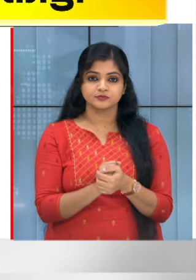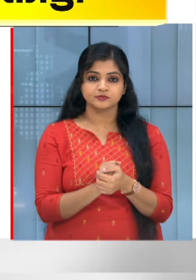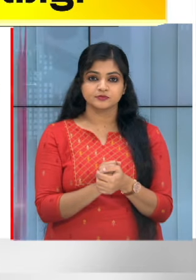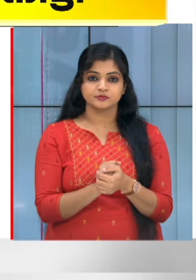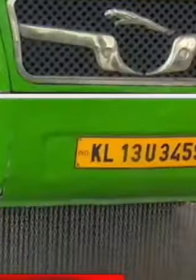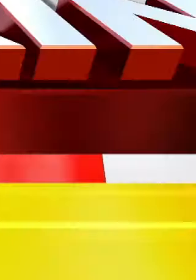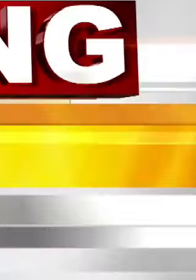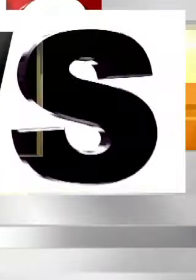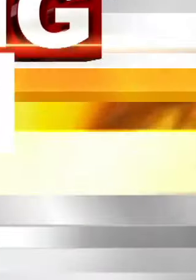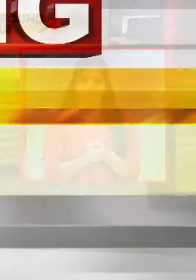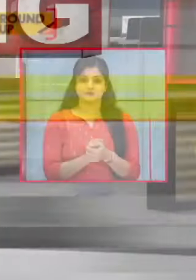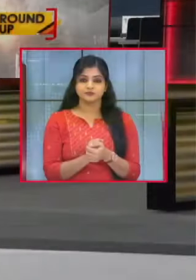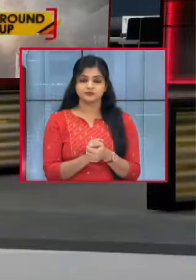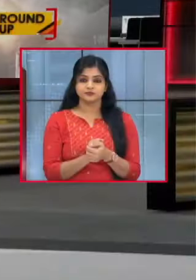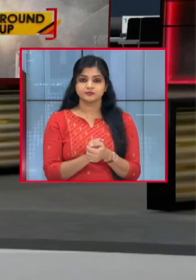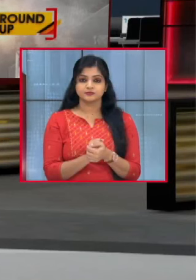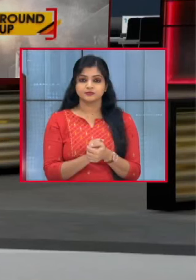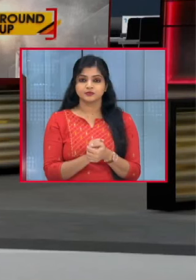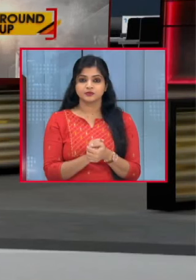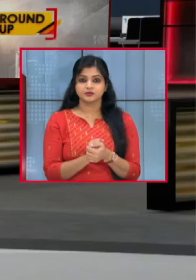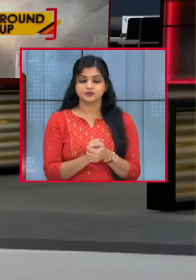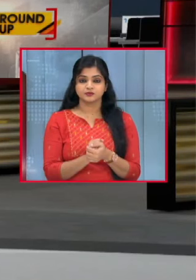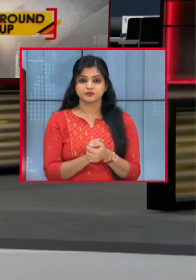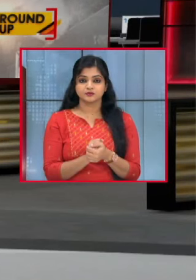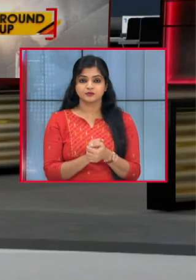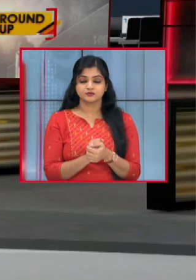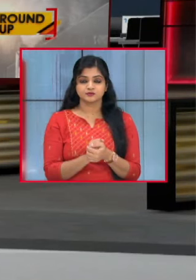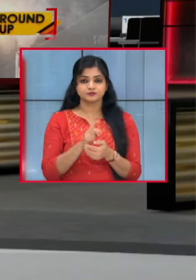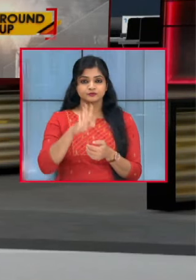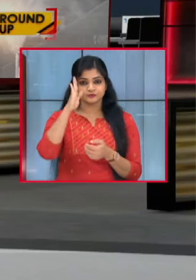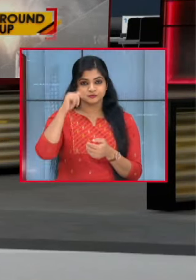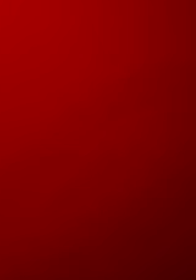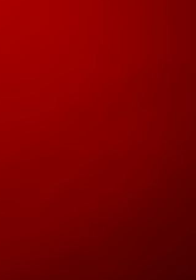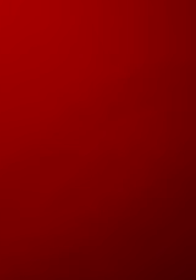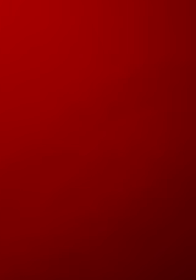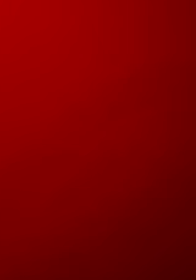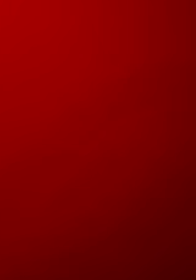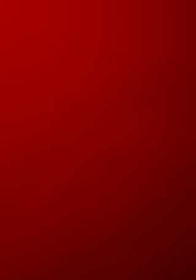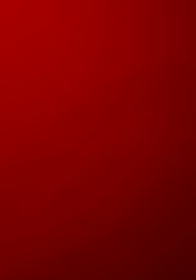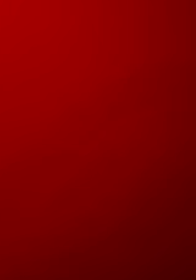ഇതോടെ 24 പൂർണ്ണമാകുന്നു.